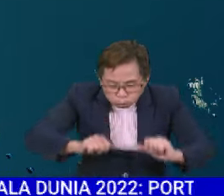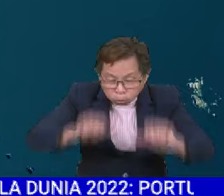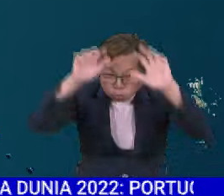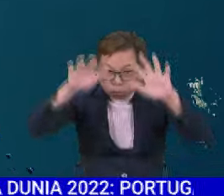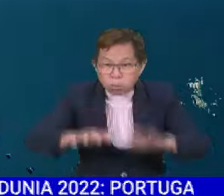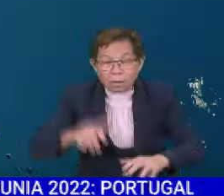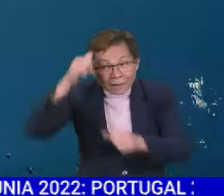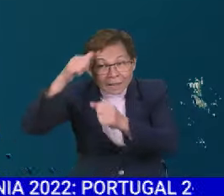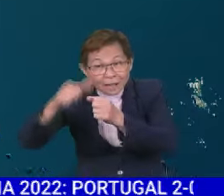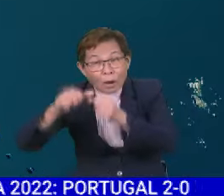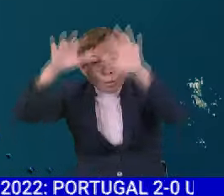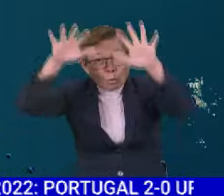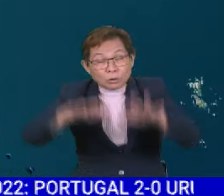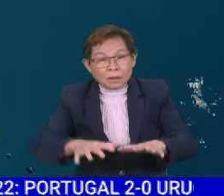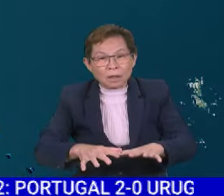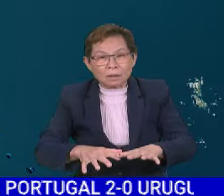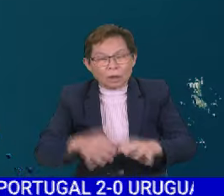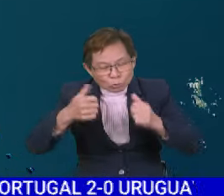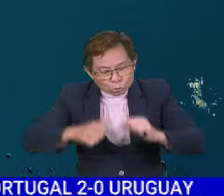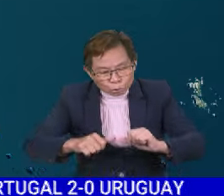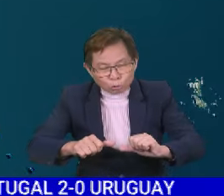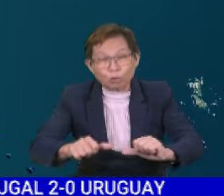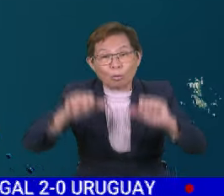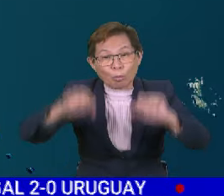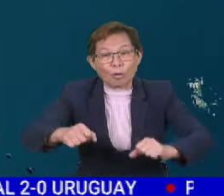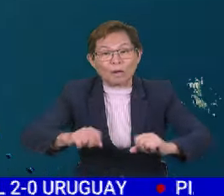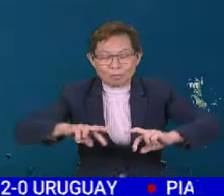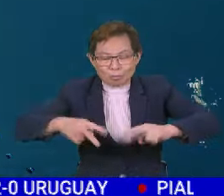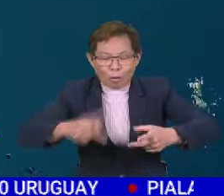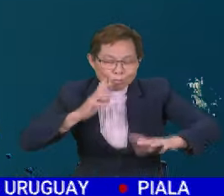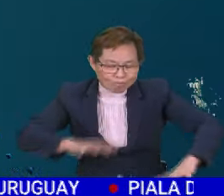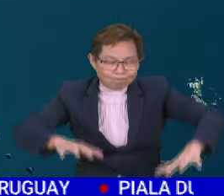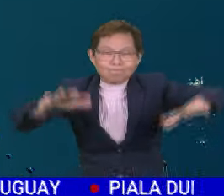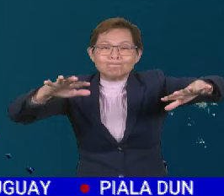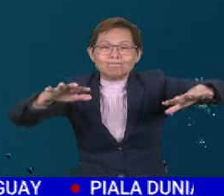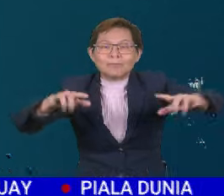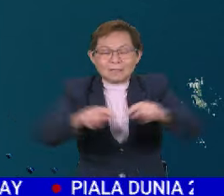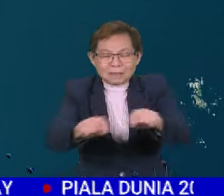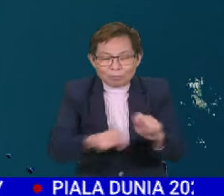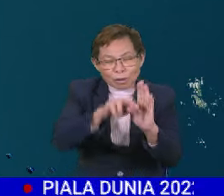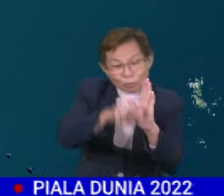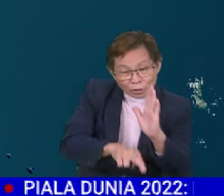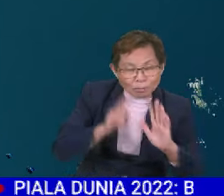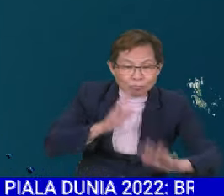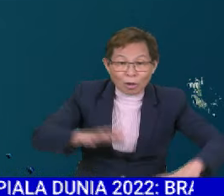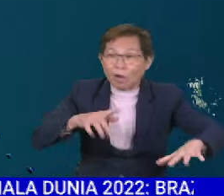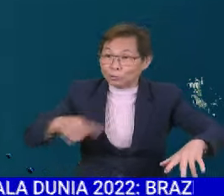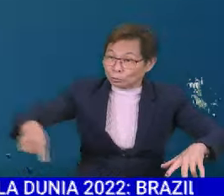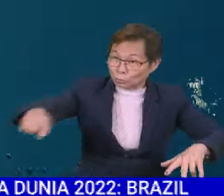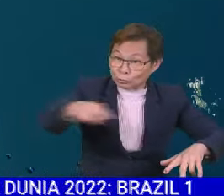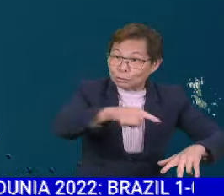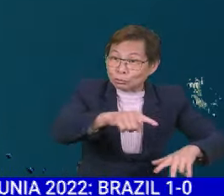harus diingatkan, keadaan hujan yang berlaku secara berterusan boleh menyebabkan banjir di kawasan berkedudukan rendah. Jadi pada orang ramai